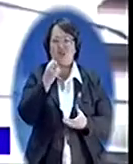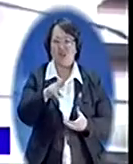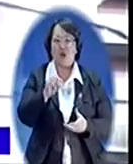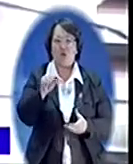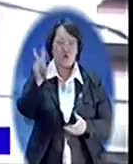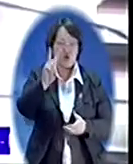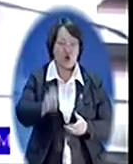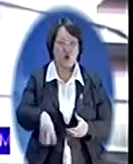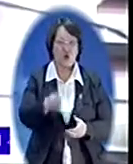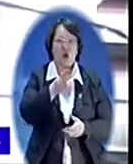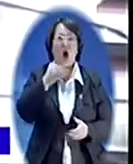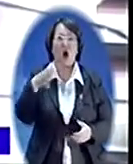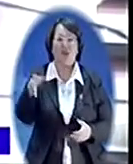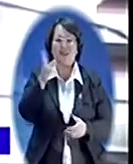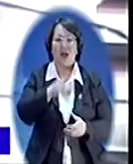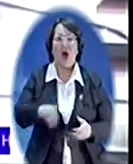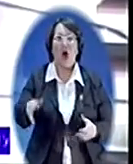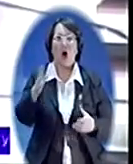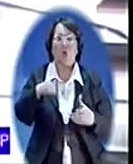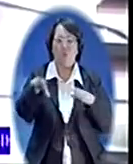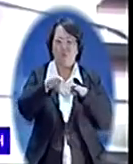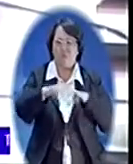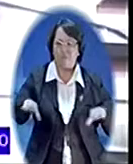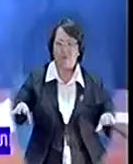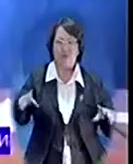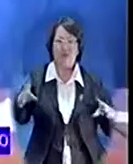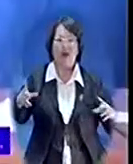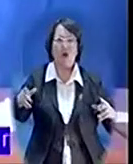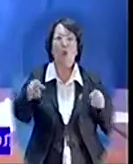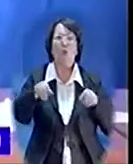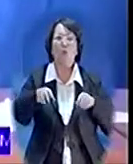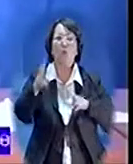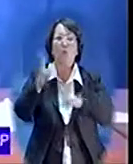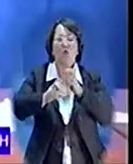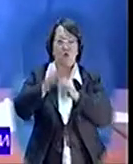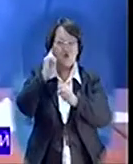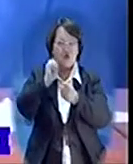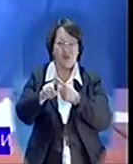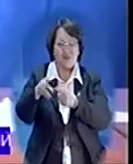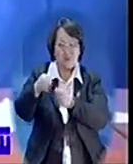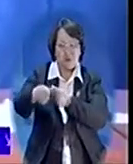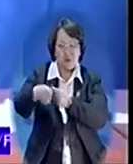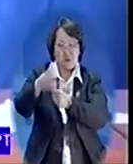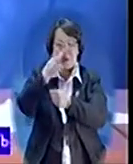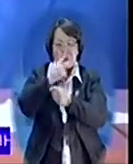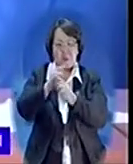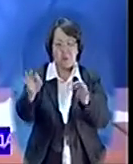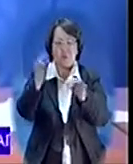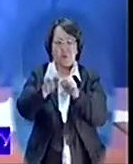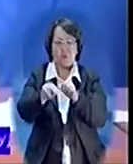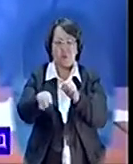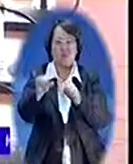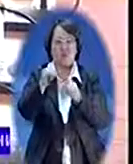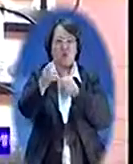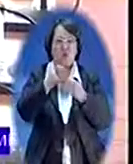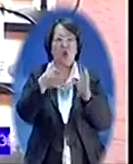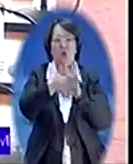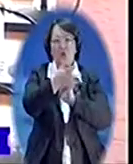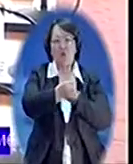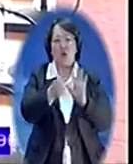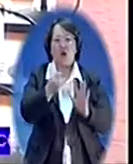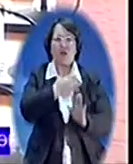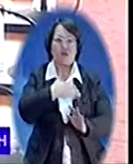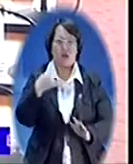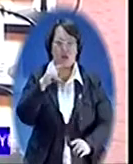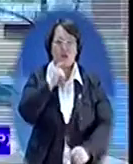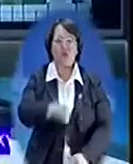даавуу үйлдвэрлэгчдэд хуваарилсан тухайн мөнгөний зарцуулалтын байдал шалгалт хийх чиглэлтэй байгаагч Улсын хурлын төсвийн байнгын хорооны дарга дурдлаа.